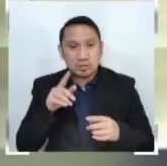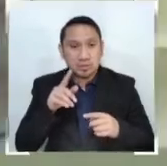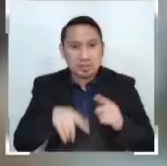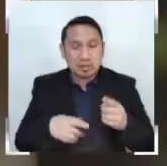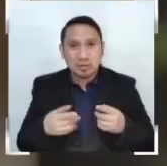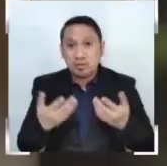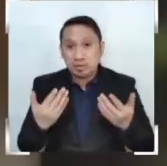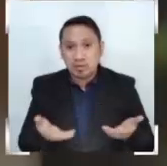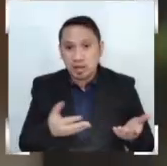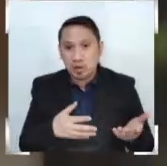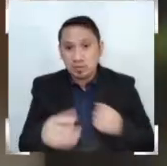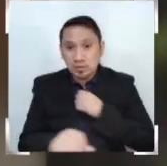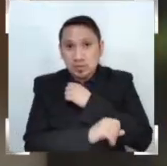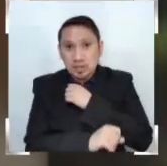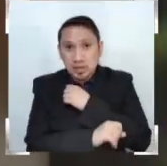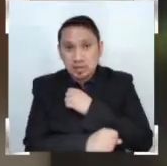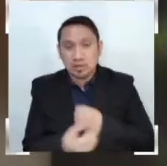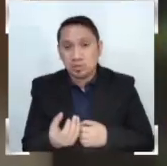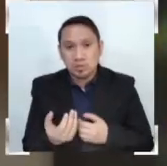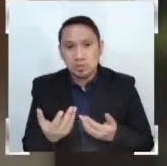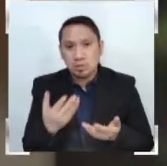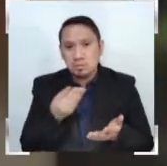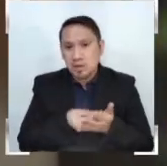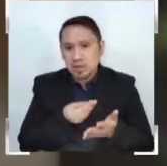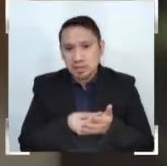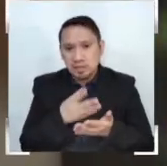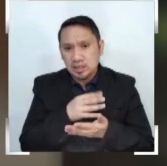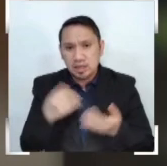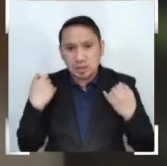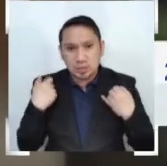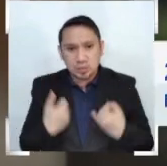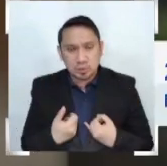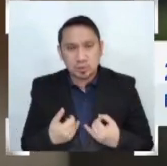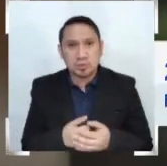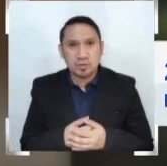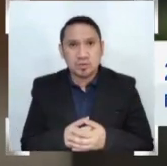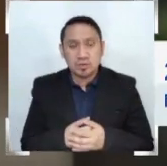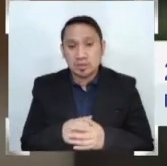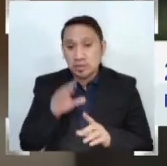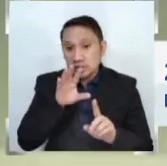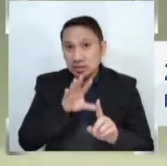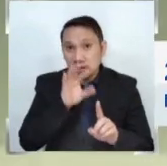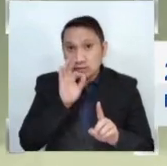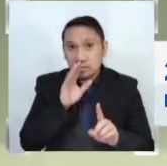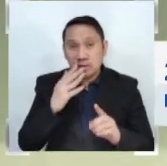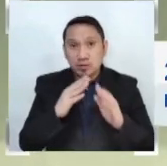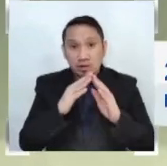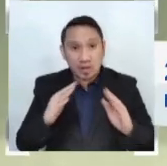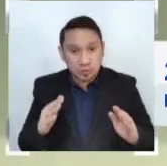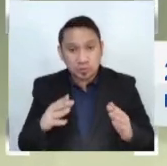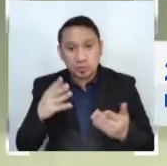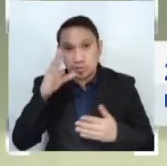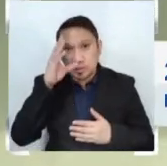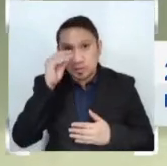ng suspect ang hindi pa matukoy na halaga ng pera at mga alahas ng lola. Natunto ng pulisya ang bahay ng suspect. Nakatakbo pa